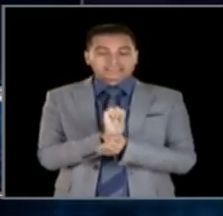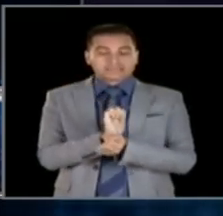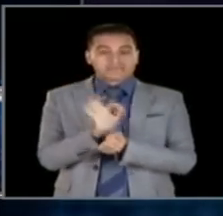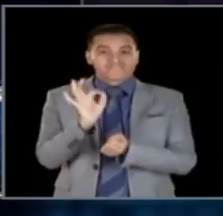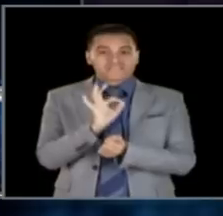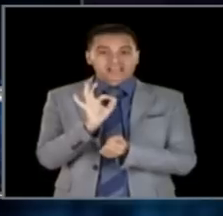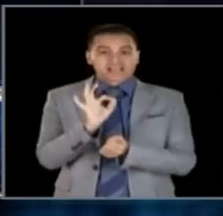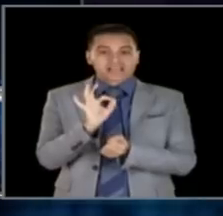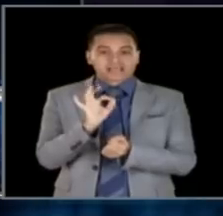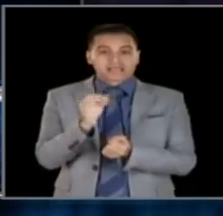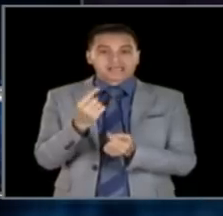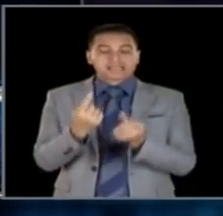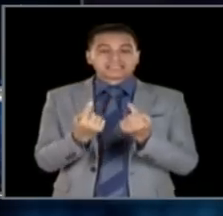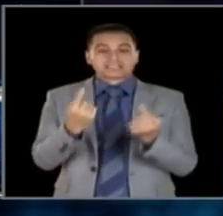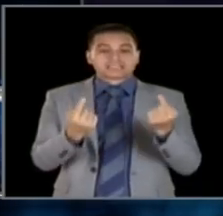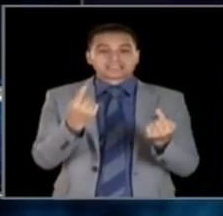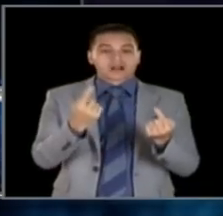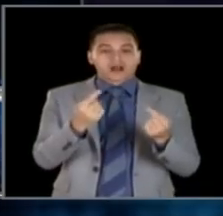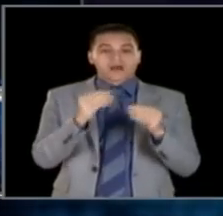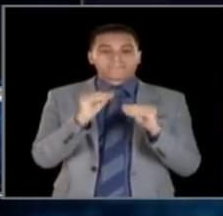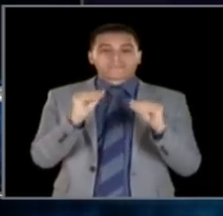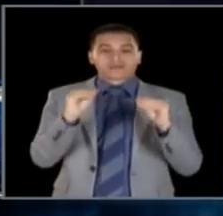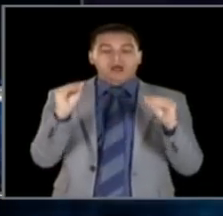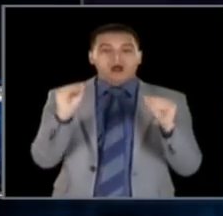خلال تدريب المساجين على الرقص.